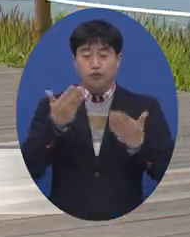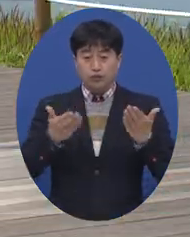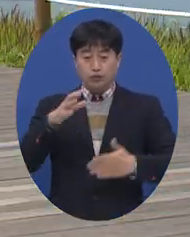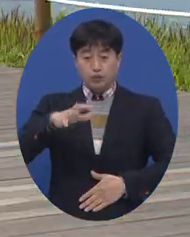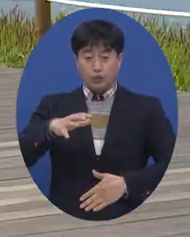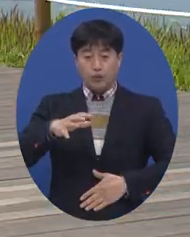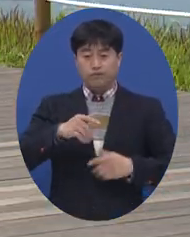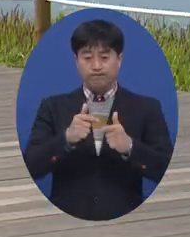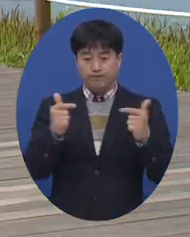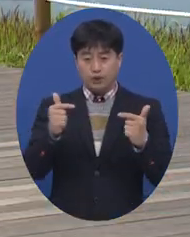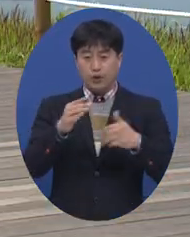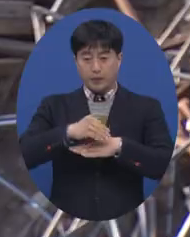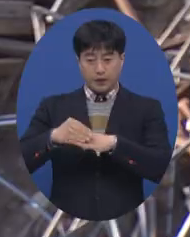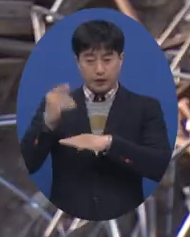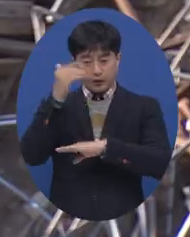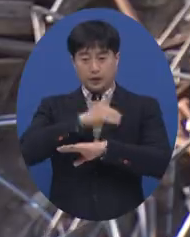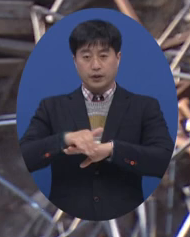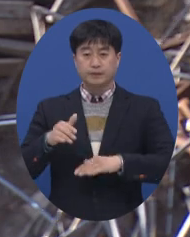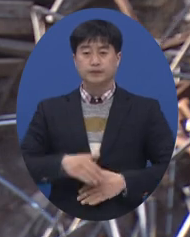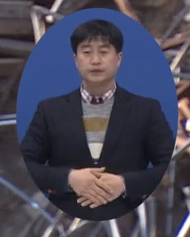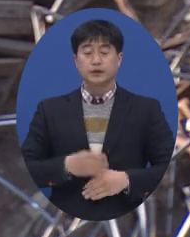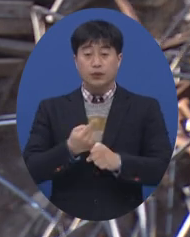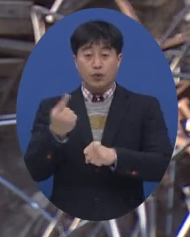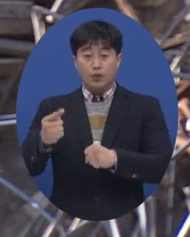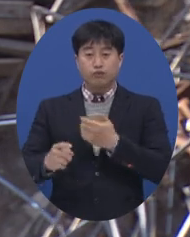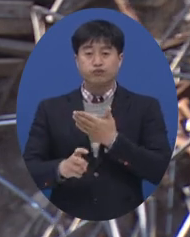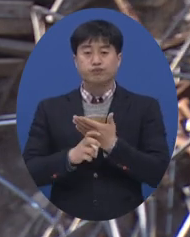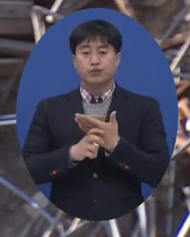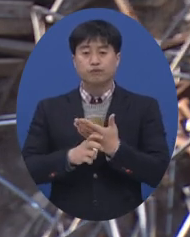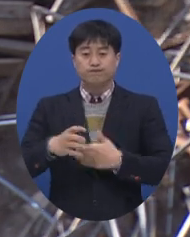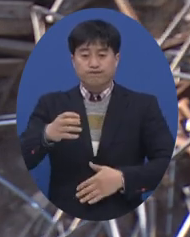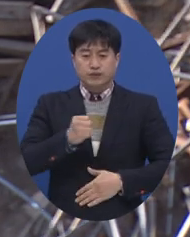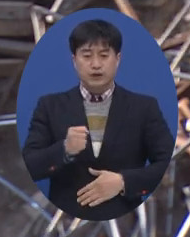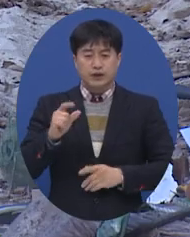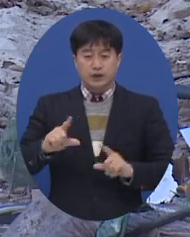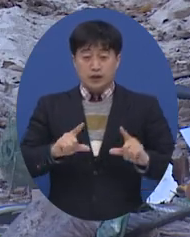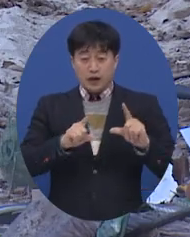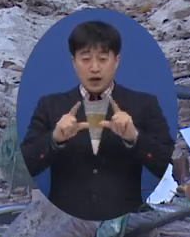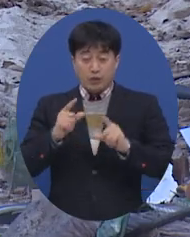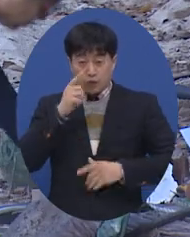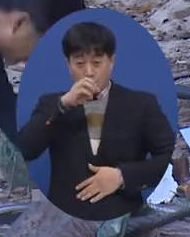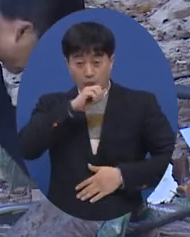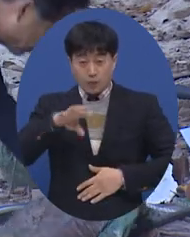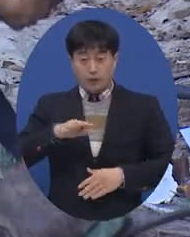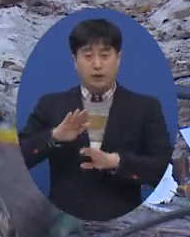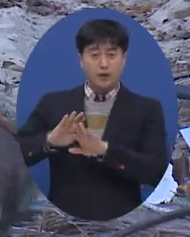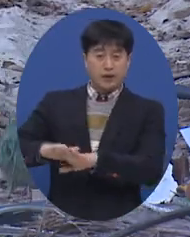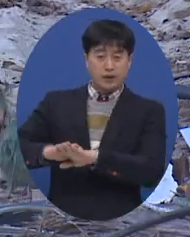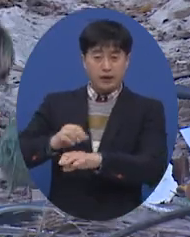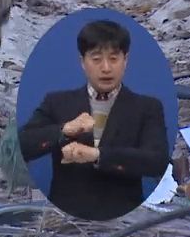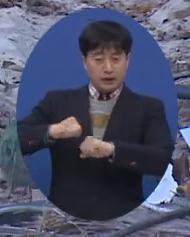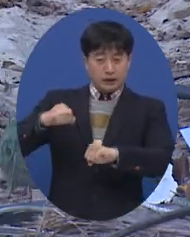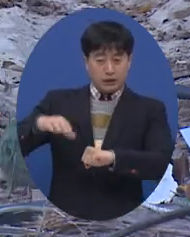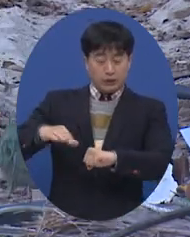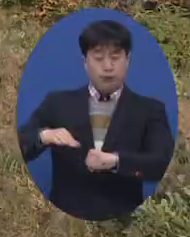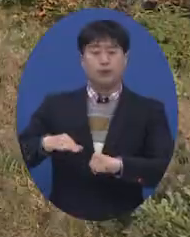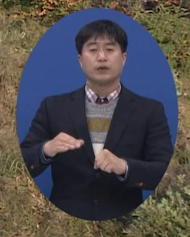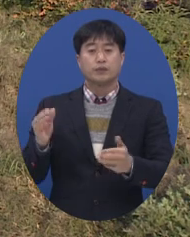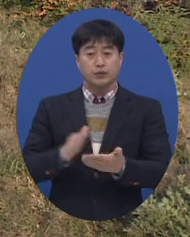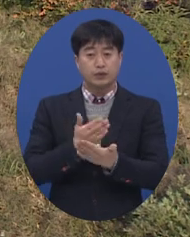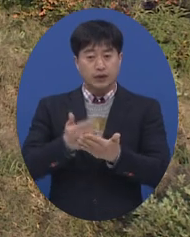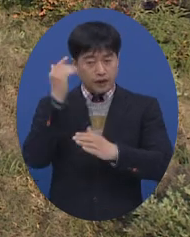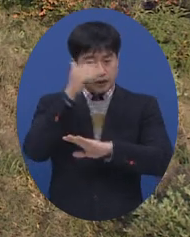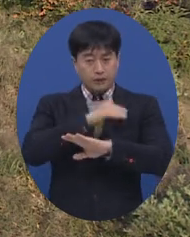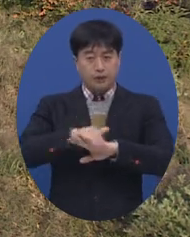반영하겠다 고 밝혔습니다 이밖에 불법 좀 윤아 생활 쓰레기로 인해 방치된 광장이나 개 곡 등도 개선 할 방침입니다